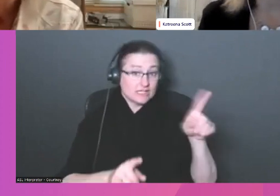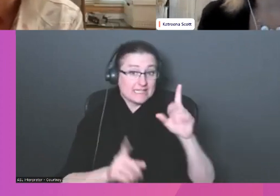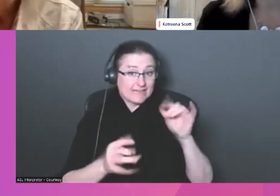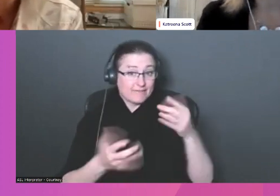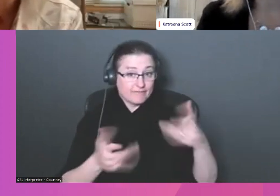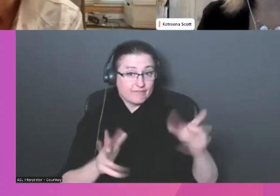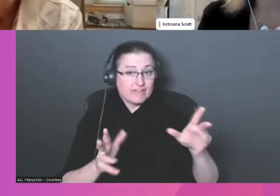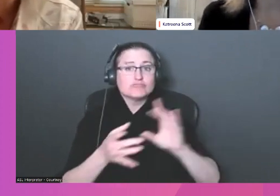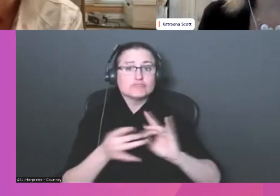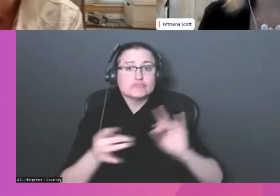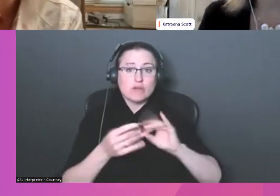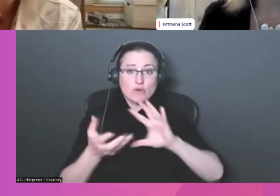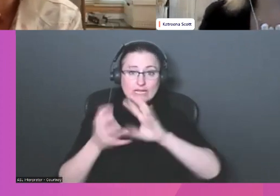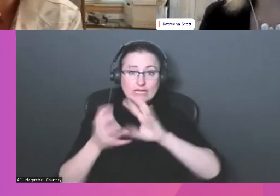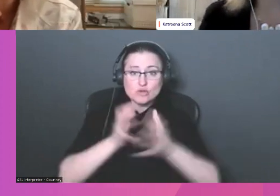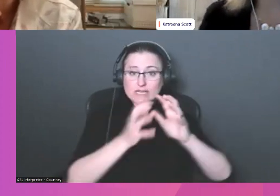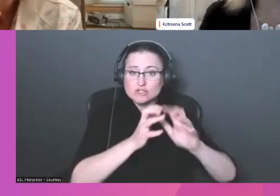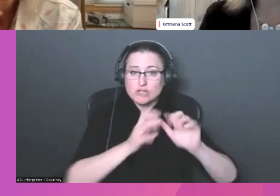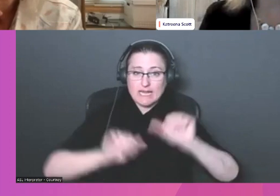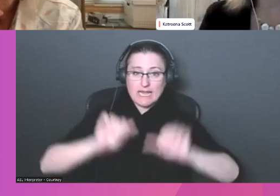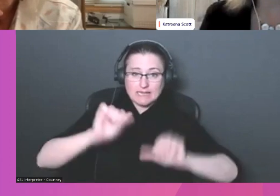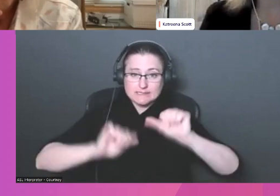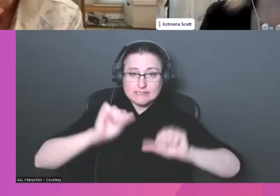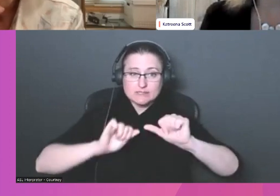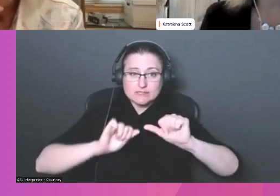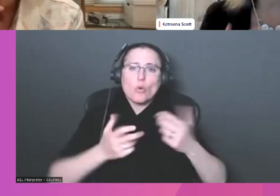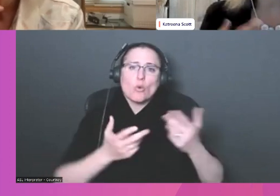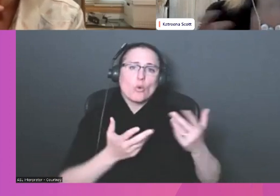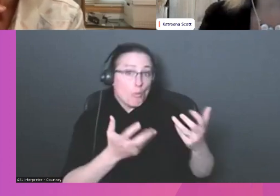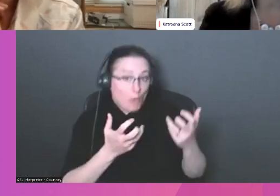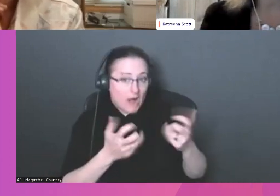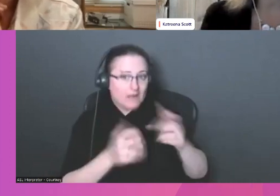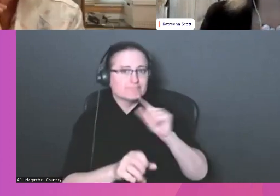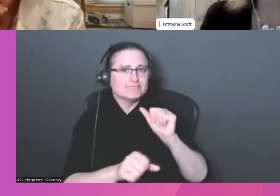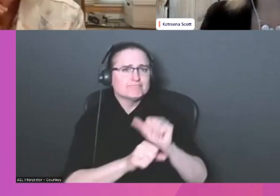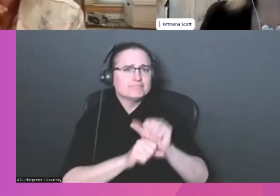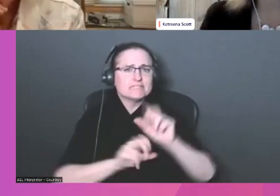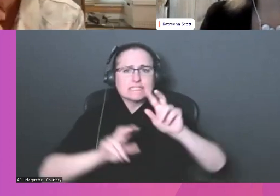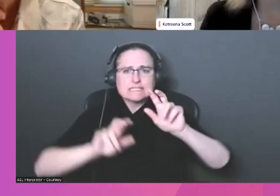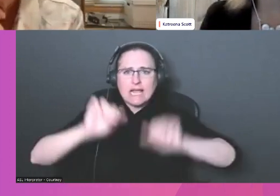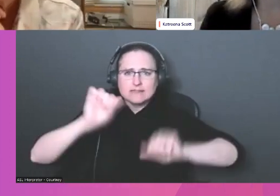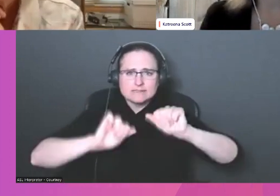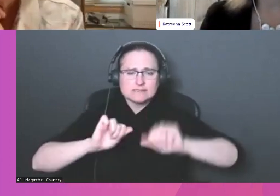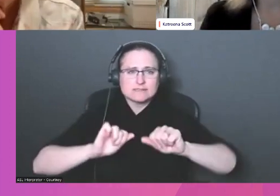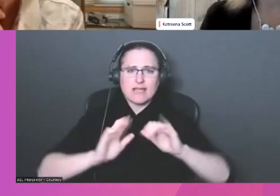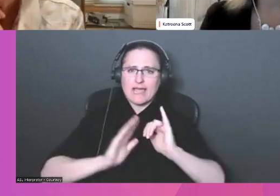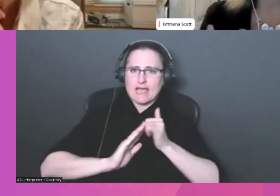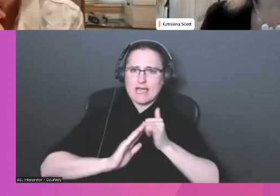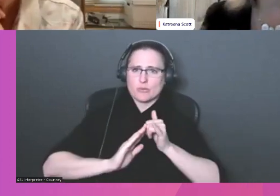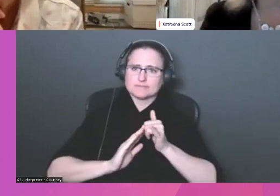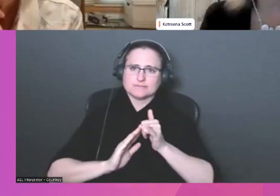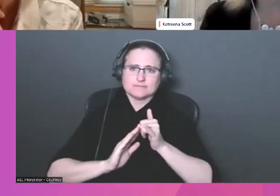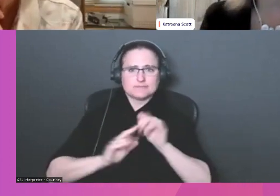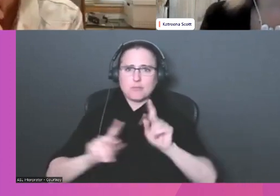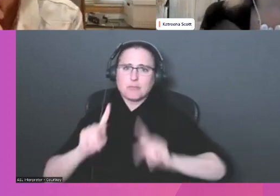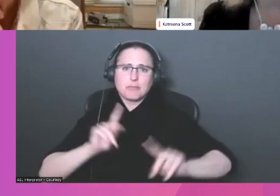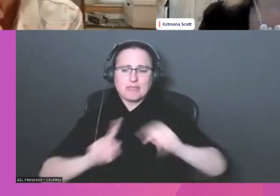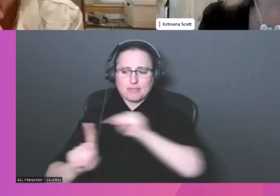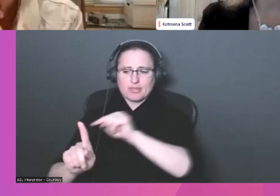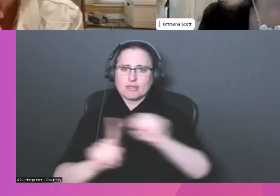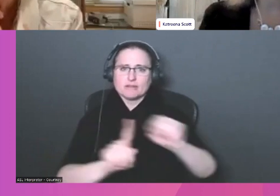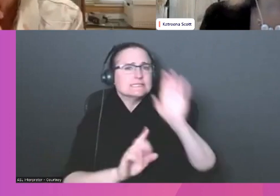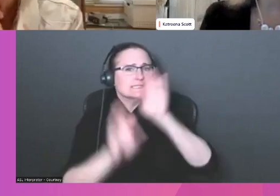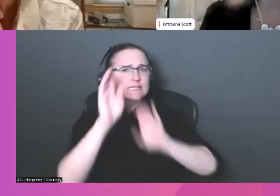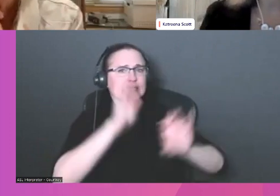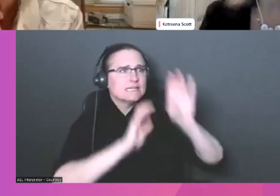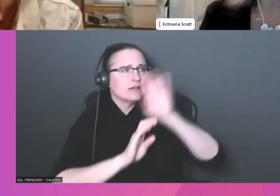partager votre perspective en matière d'intersectionnalité afin de comprendre les différentes façons